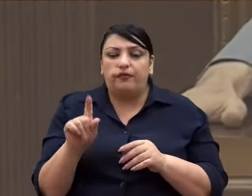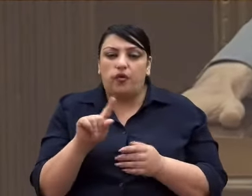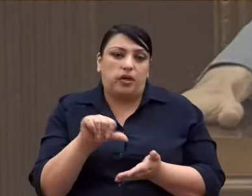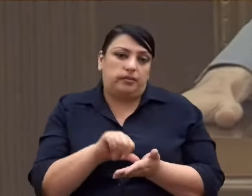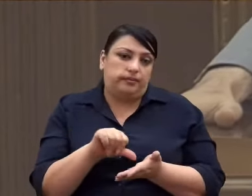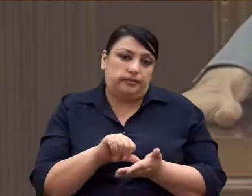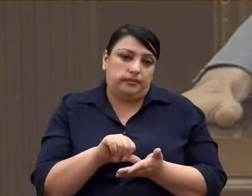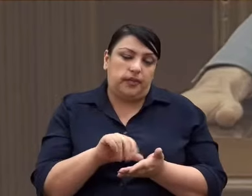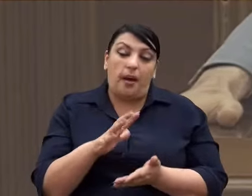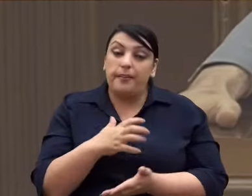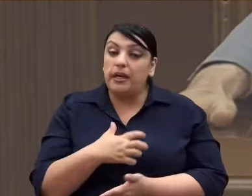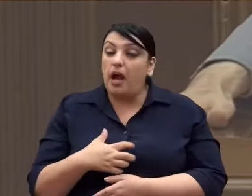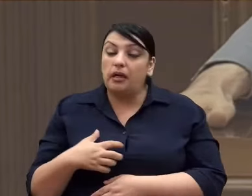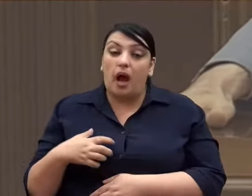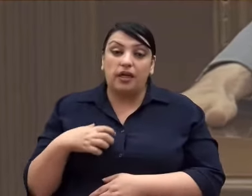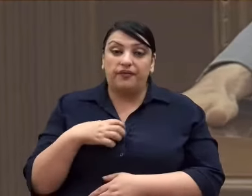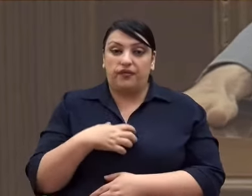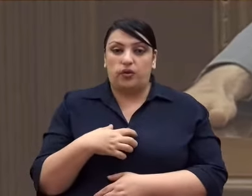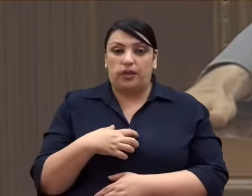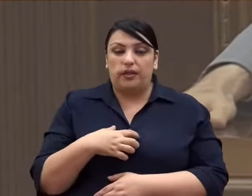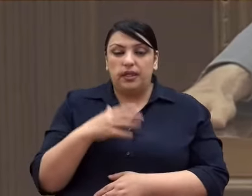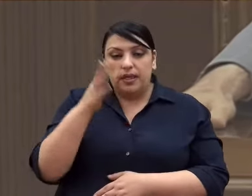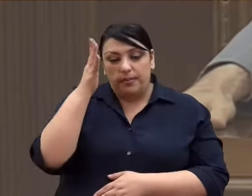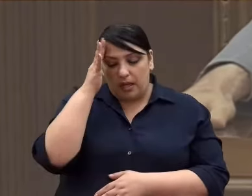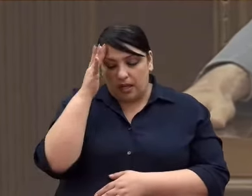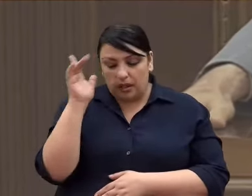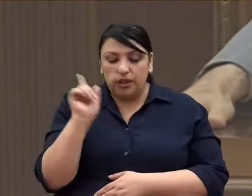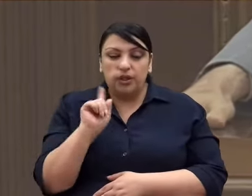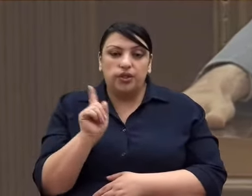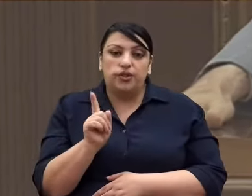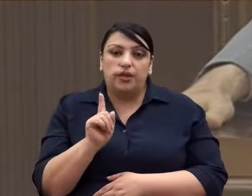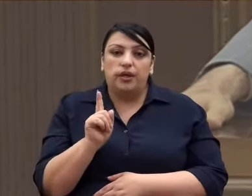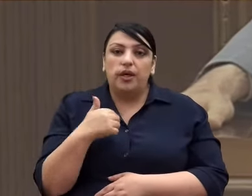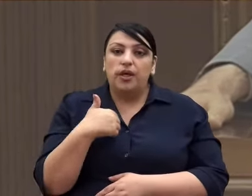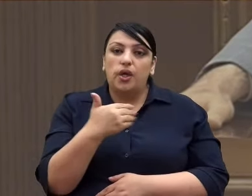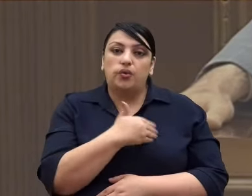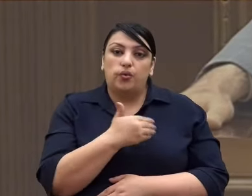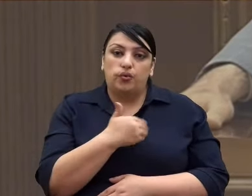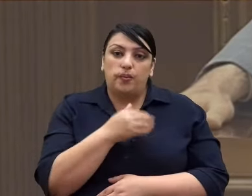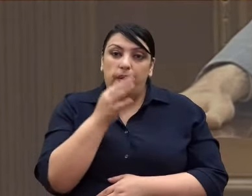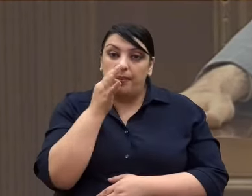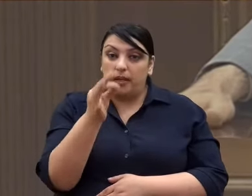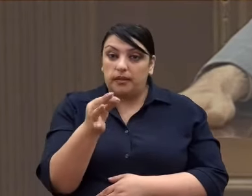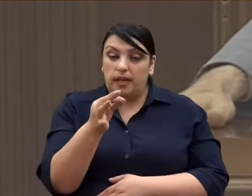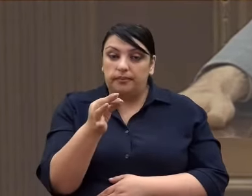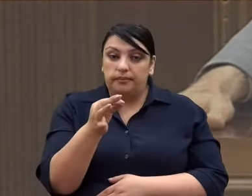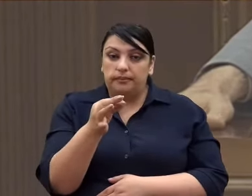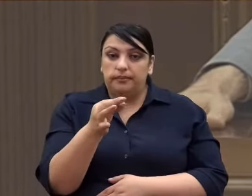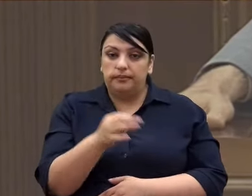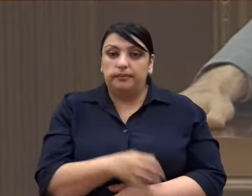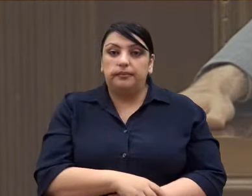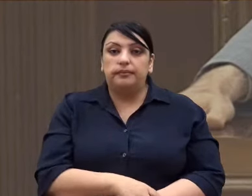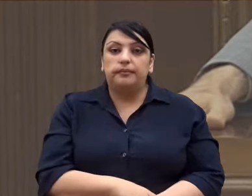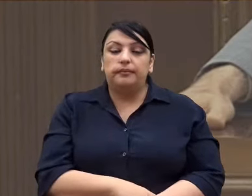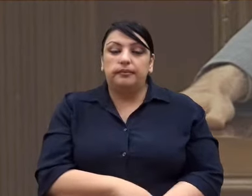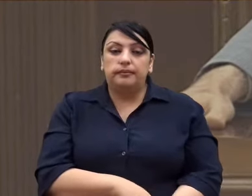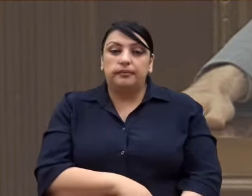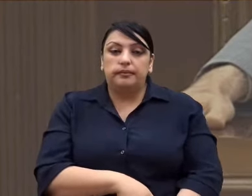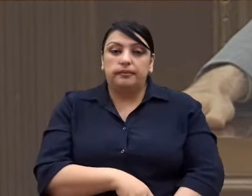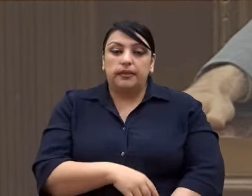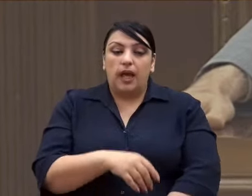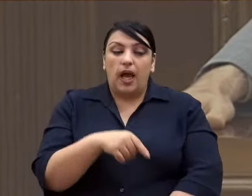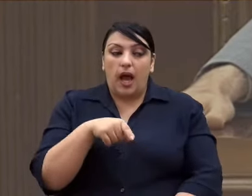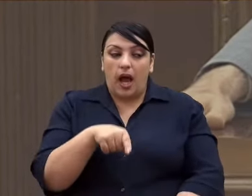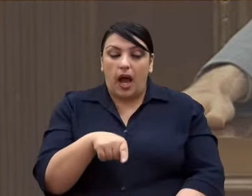Ամենակարևոր նպատակը, որ կուզեմ ընդգծել, այսպիսի հանրաքվեի